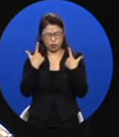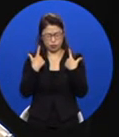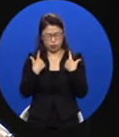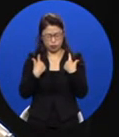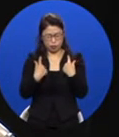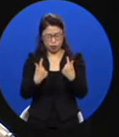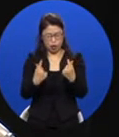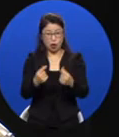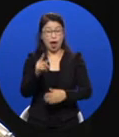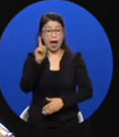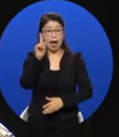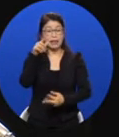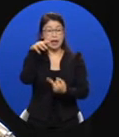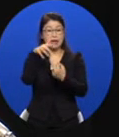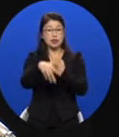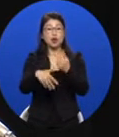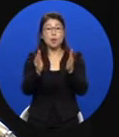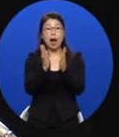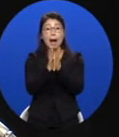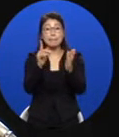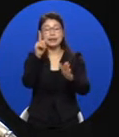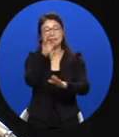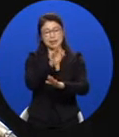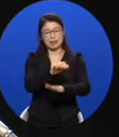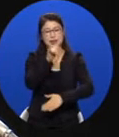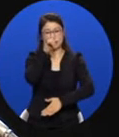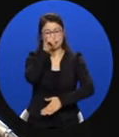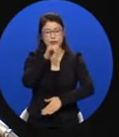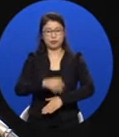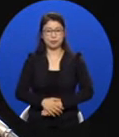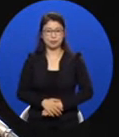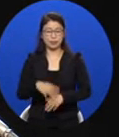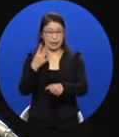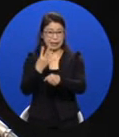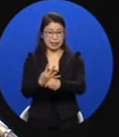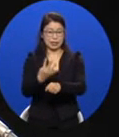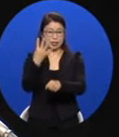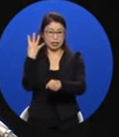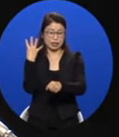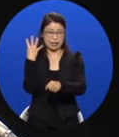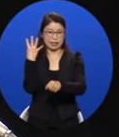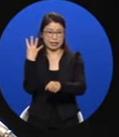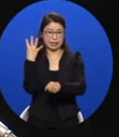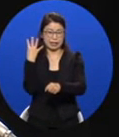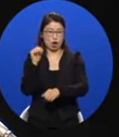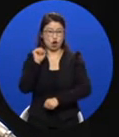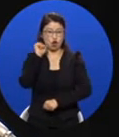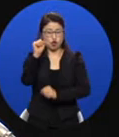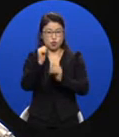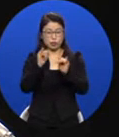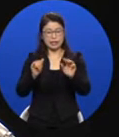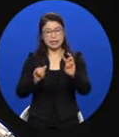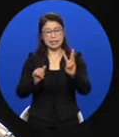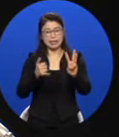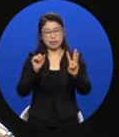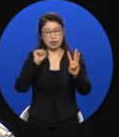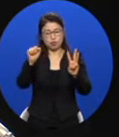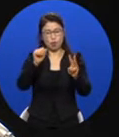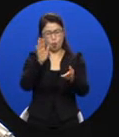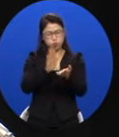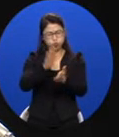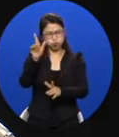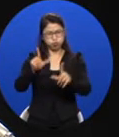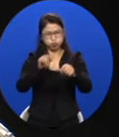하나 서귀포에 아파트 하나 산 건 있습니다. 증식됐는데 4년 전에는 후보자들이 세 사람이 나와서 더